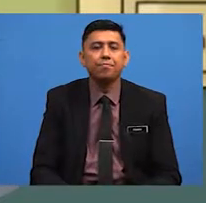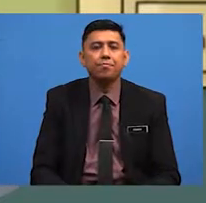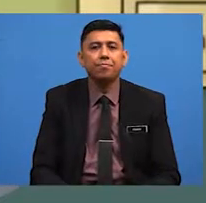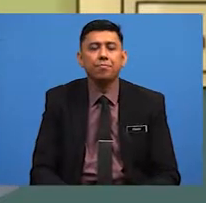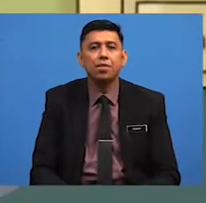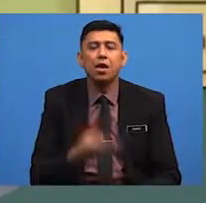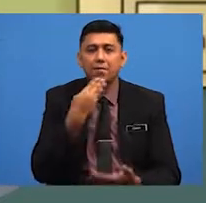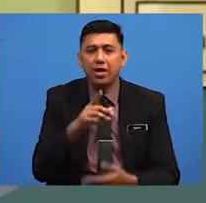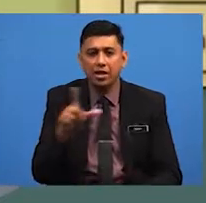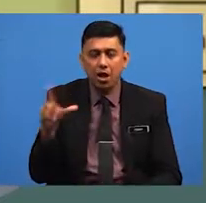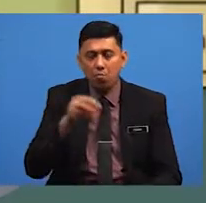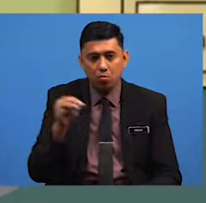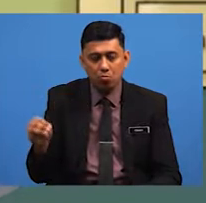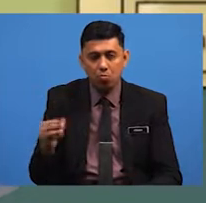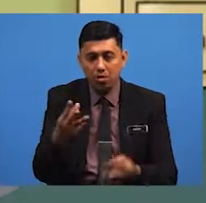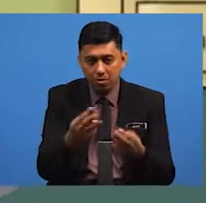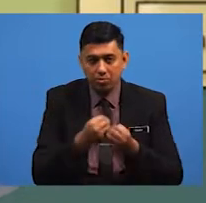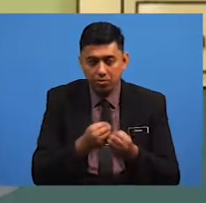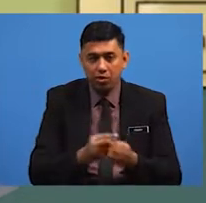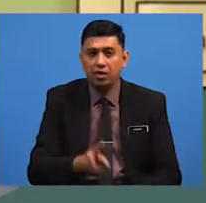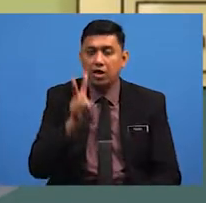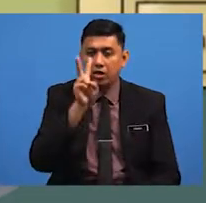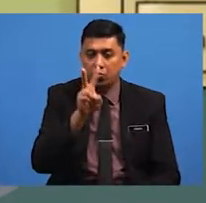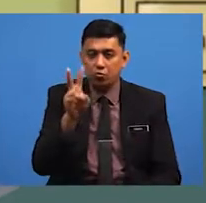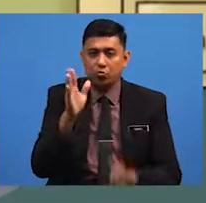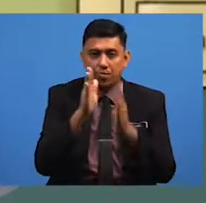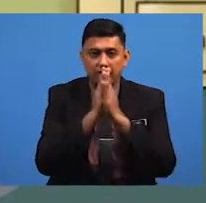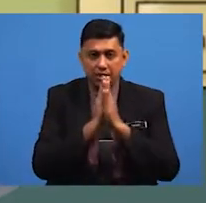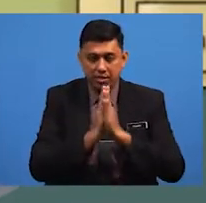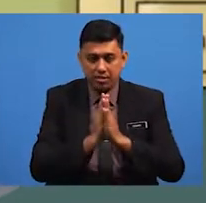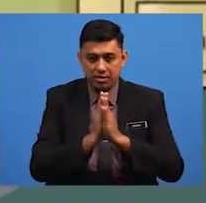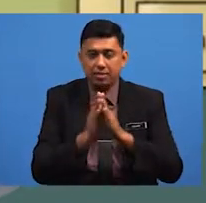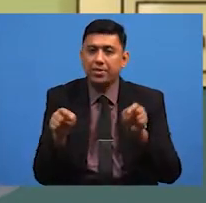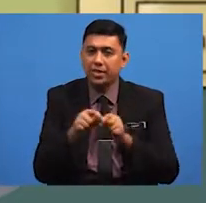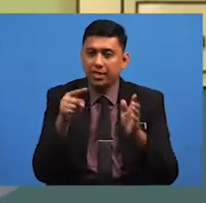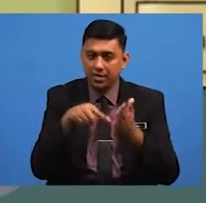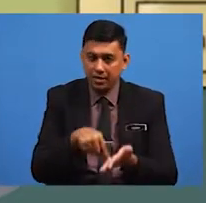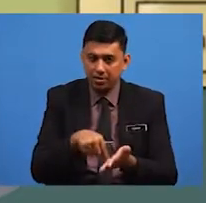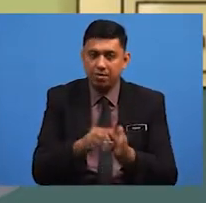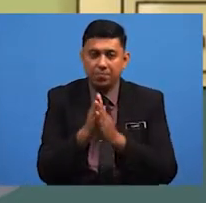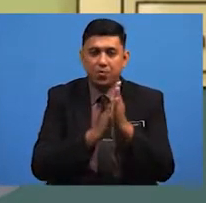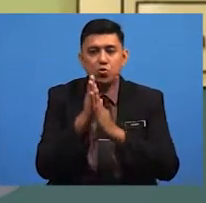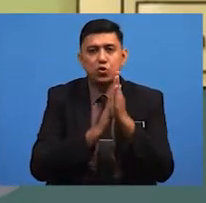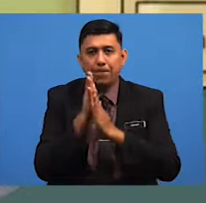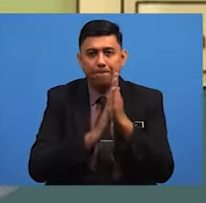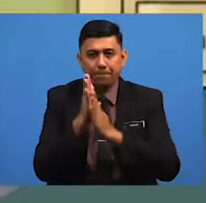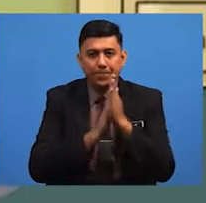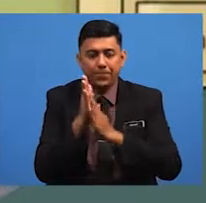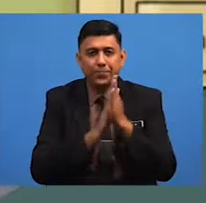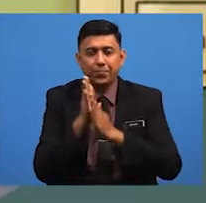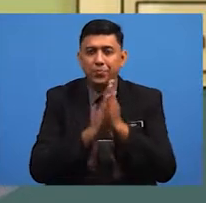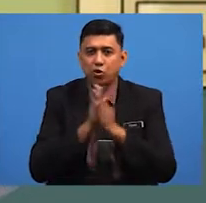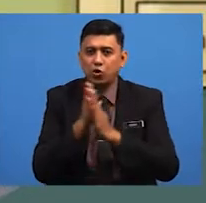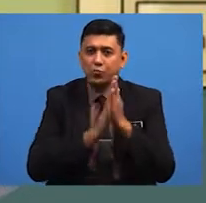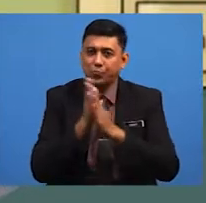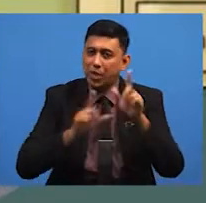Baiklah chegou minta murid-murid letak kedua tapak tangan seperti ini kemudian Gosokkan tapak